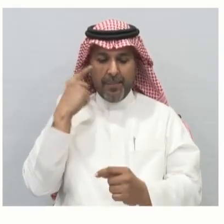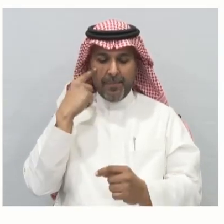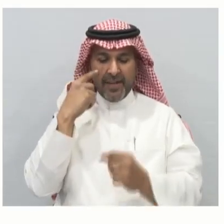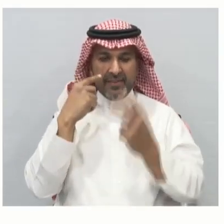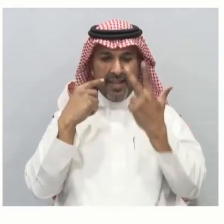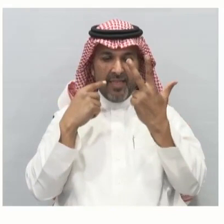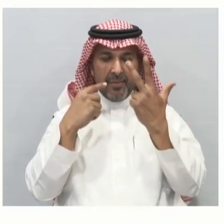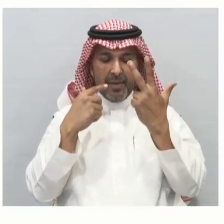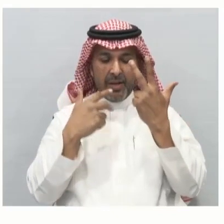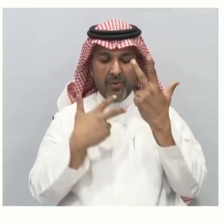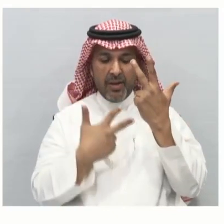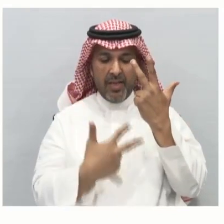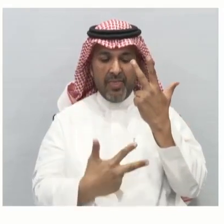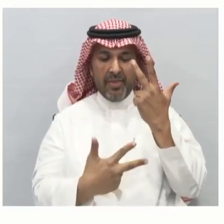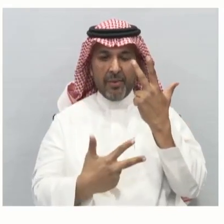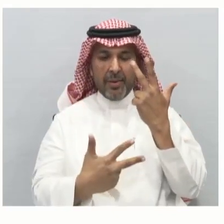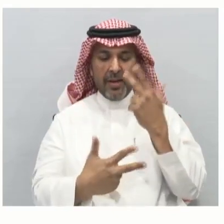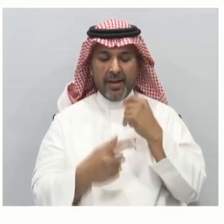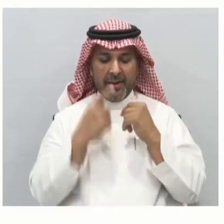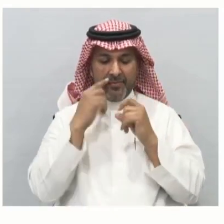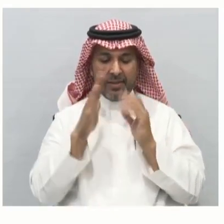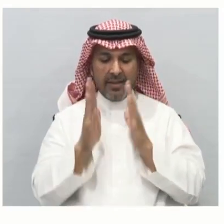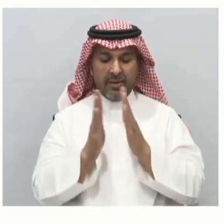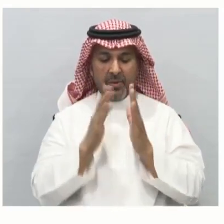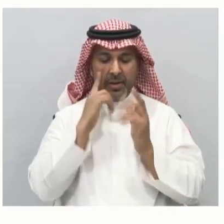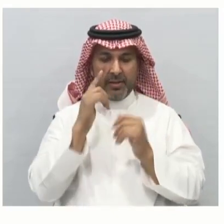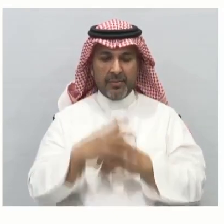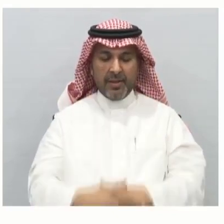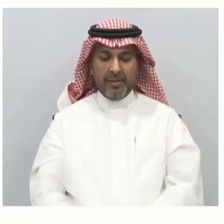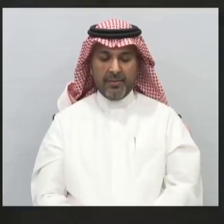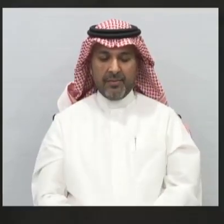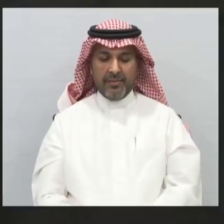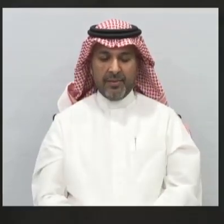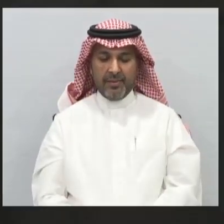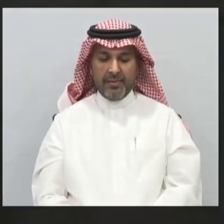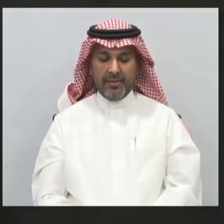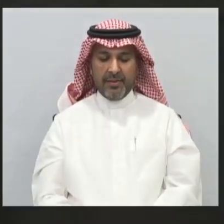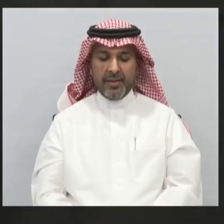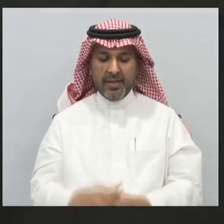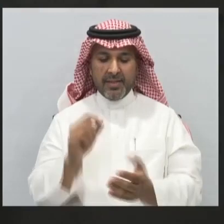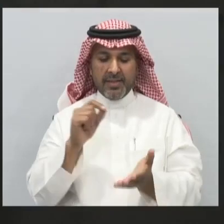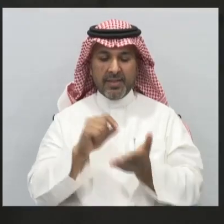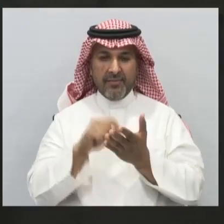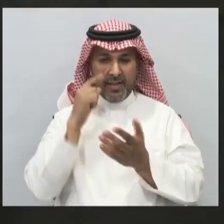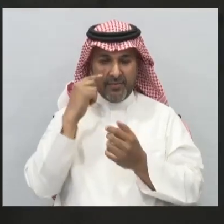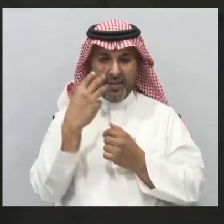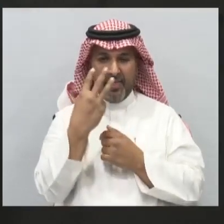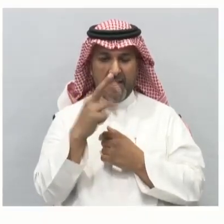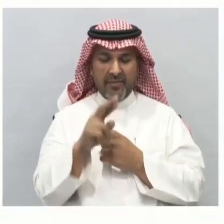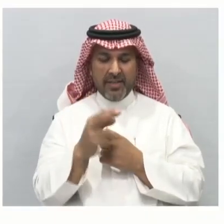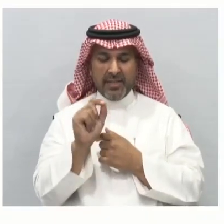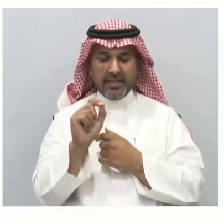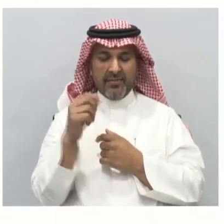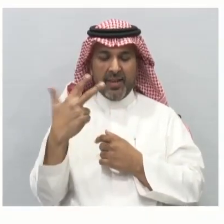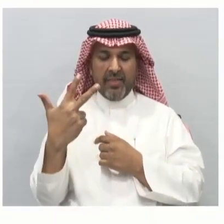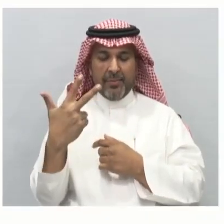الان الثمانيه في منزله الاجزاء ومن المئه وحافظ على منزله الاجزاء من عشره اضع صفر ايضا تكون فقر